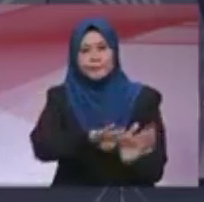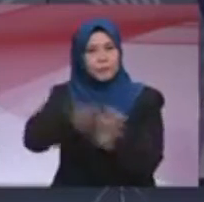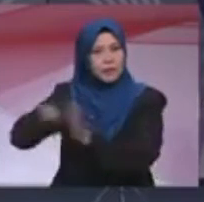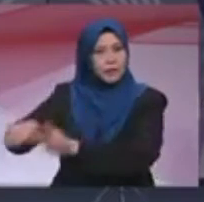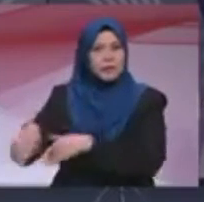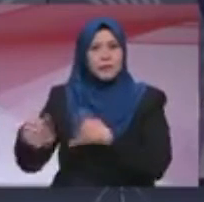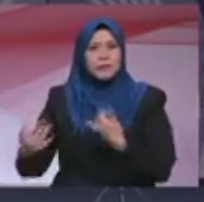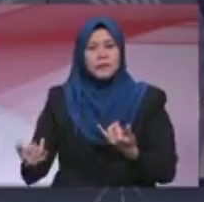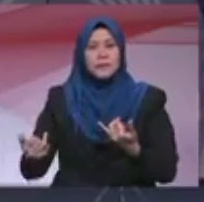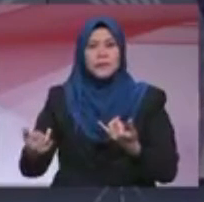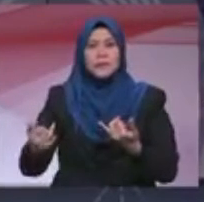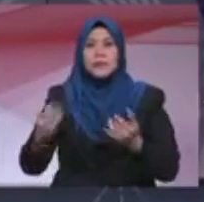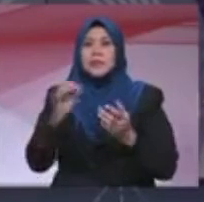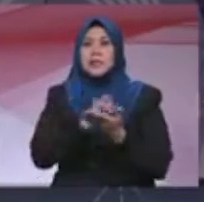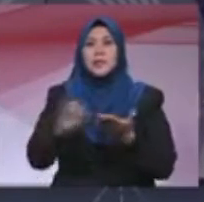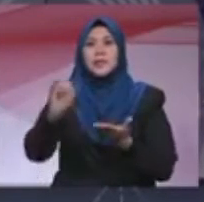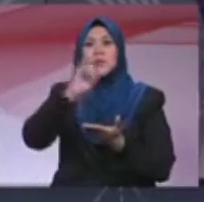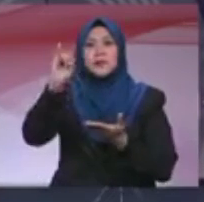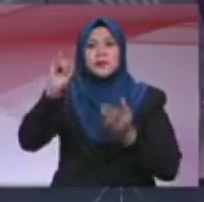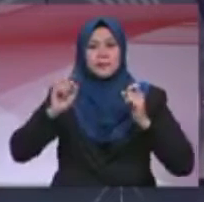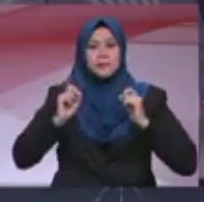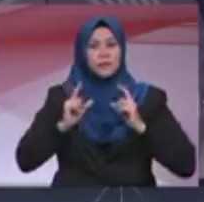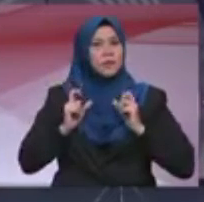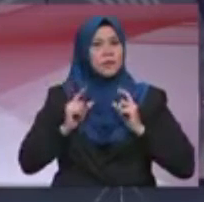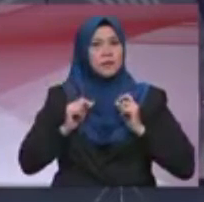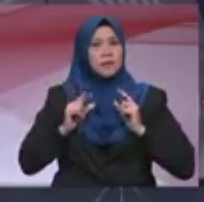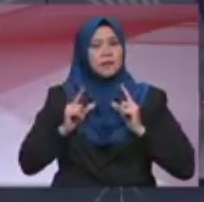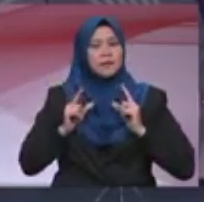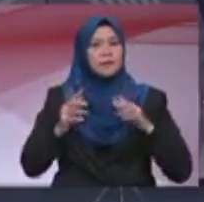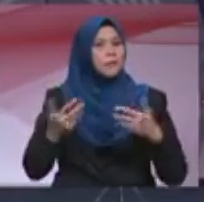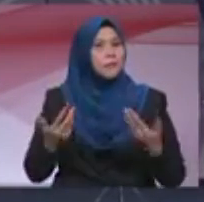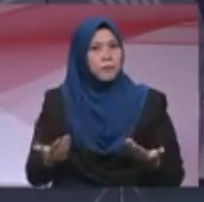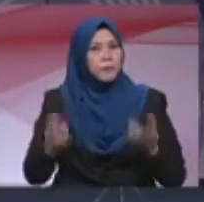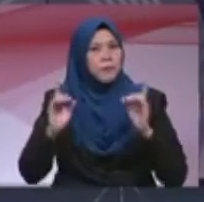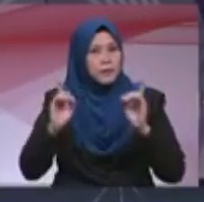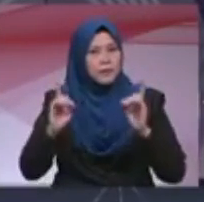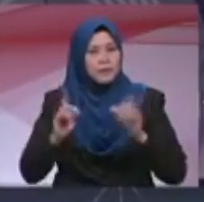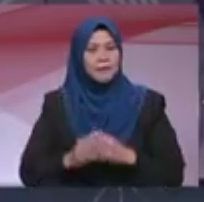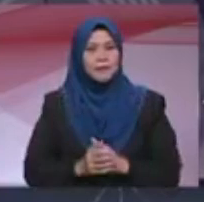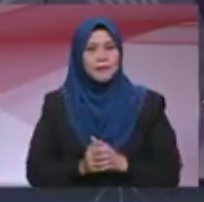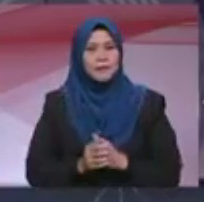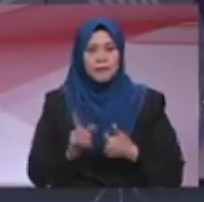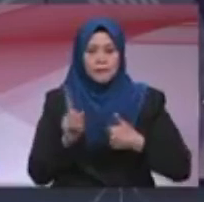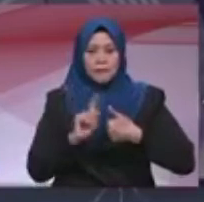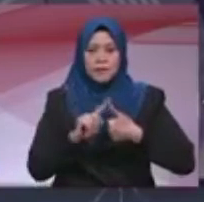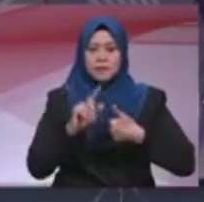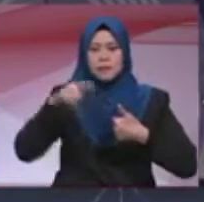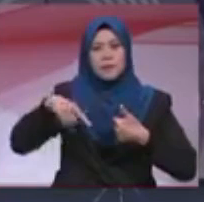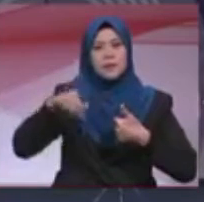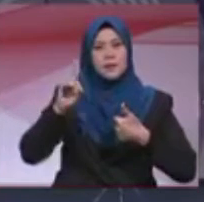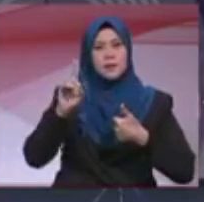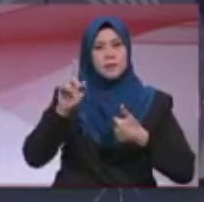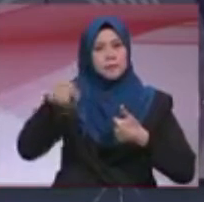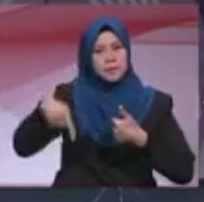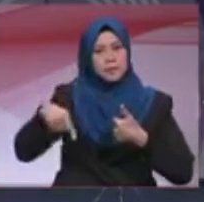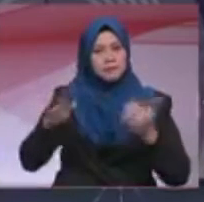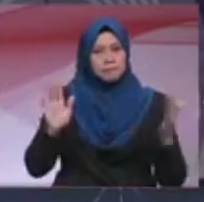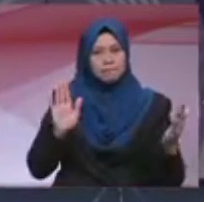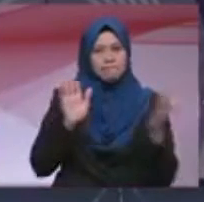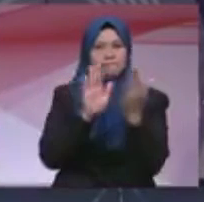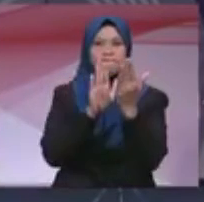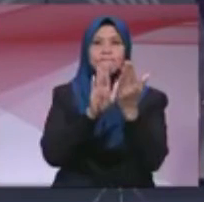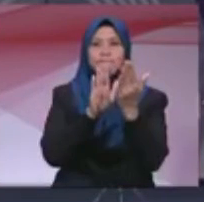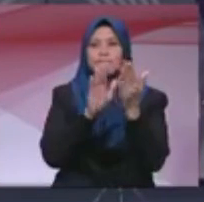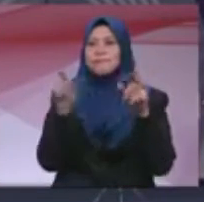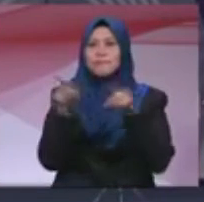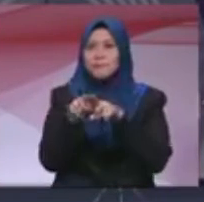institusi pendidikan swasta. Yang pertama adalah PDP secara bersemuka. Seperti mana juga